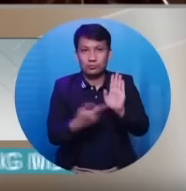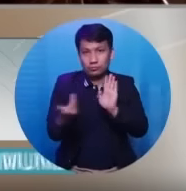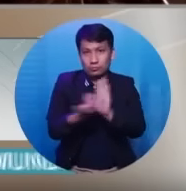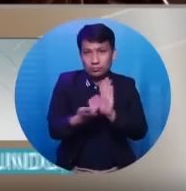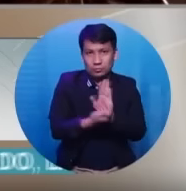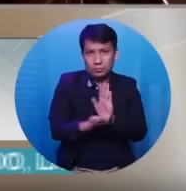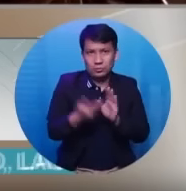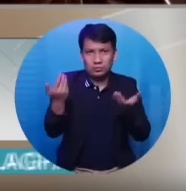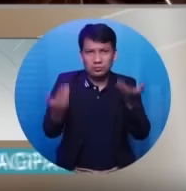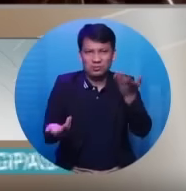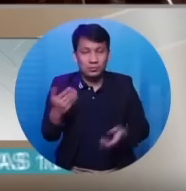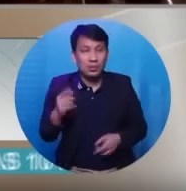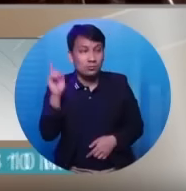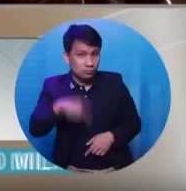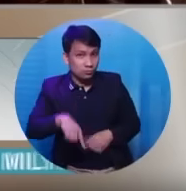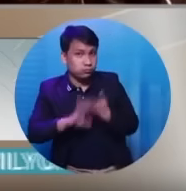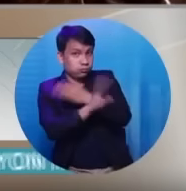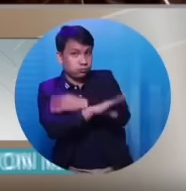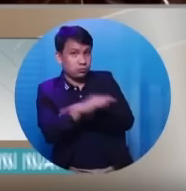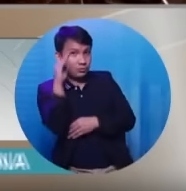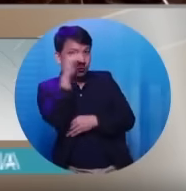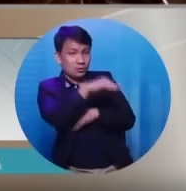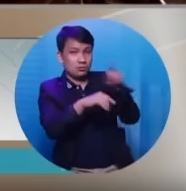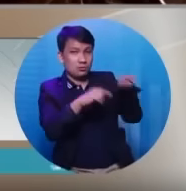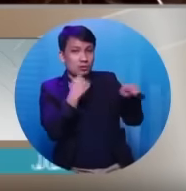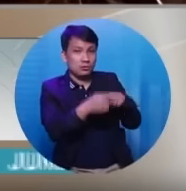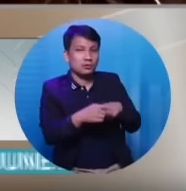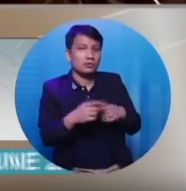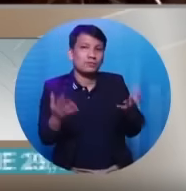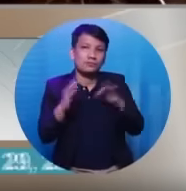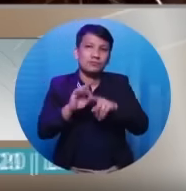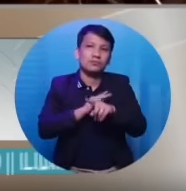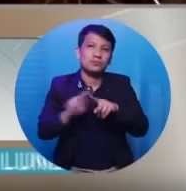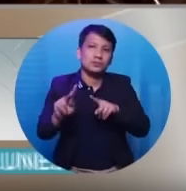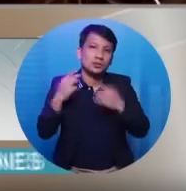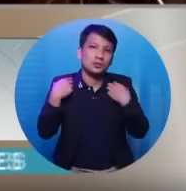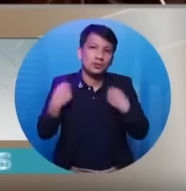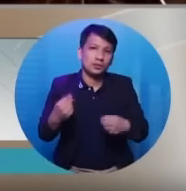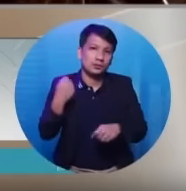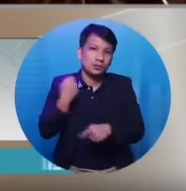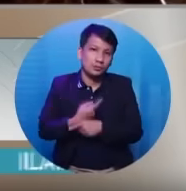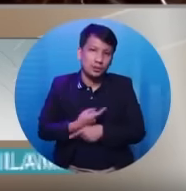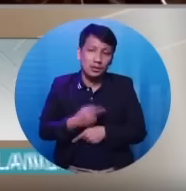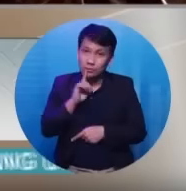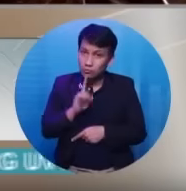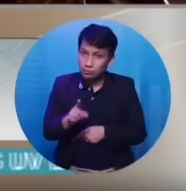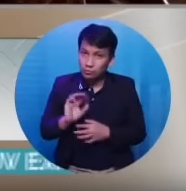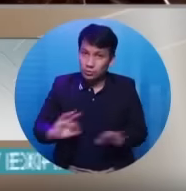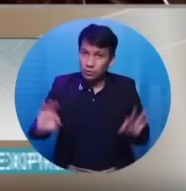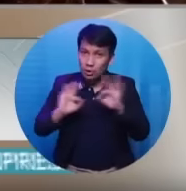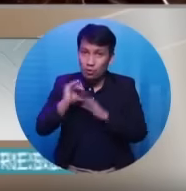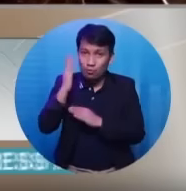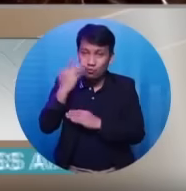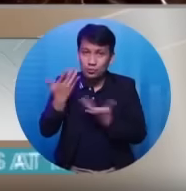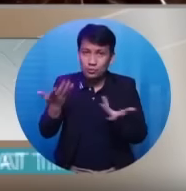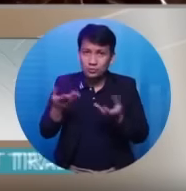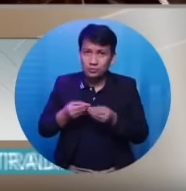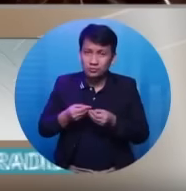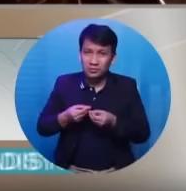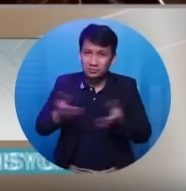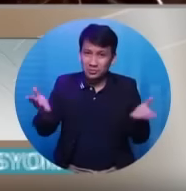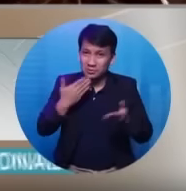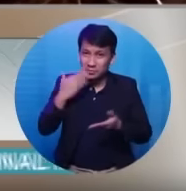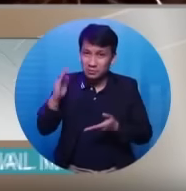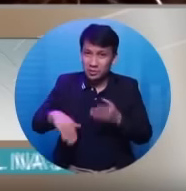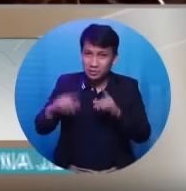you. Praning ka na, sir. Siguro, sir. Sorry, sir, ha. You need professional help. Yes, sir. Apo. You really do. Lalo pa, sir, magbibitaw ka ng malaswang